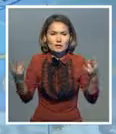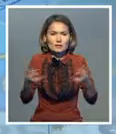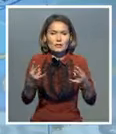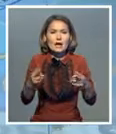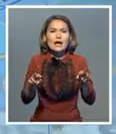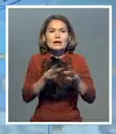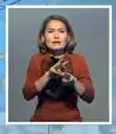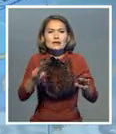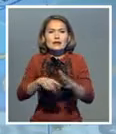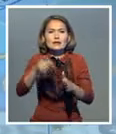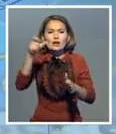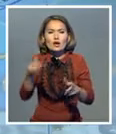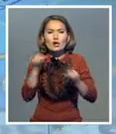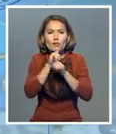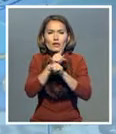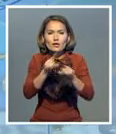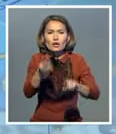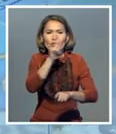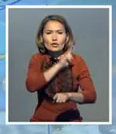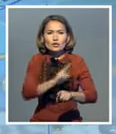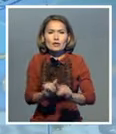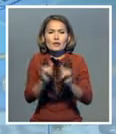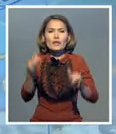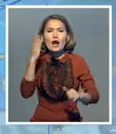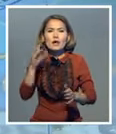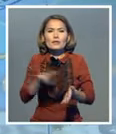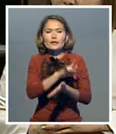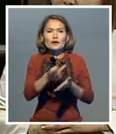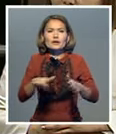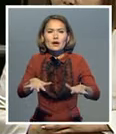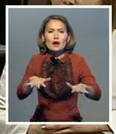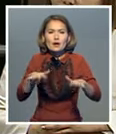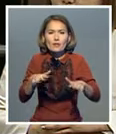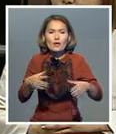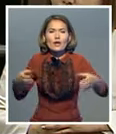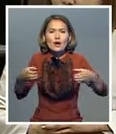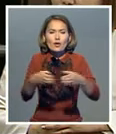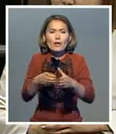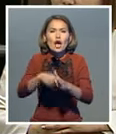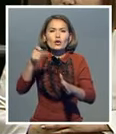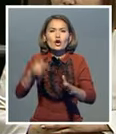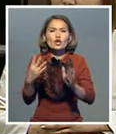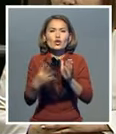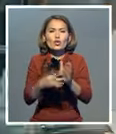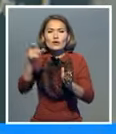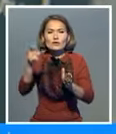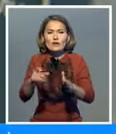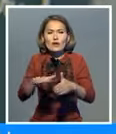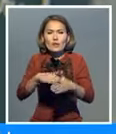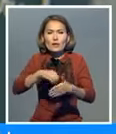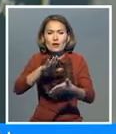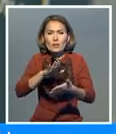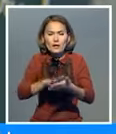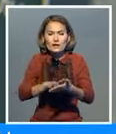Сенат сайлауы қарсаңында үгіт-насихат жұмыстары үдей түсті. Алматы қаласынан парламенттің жоғарғы палатасы депутаттығына 9 адам ұсынылды. Оның